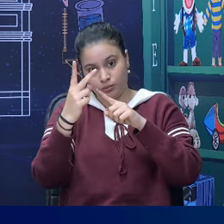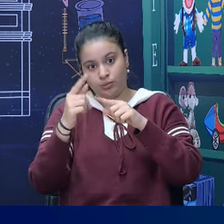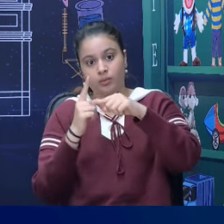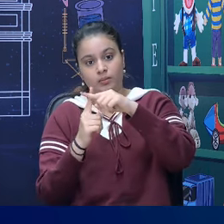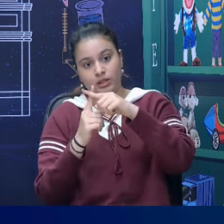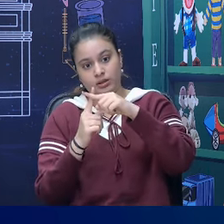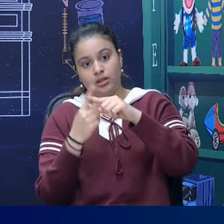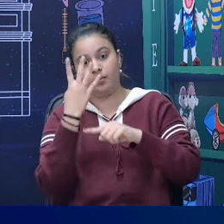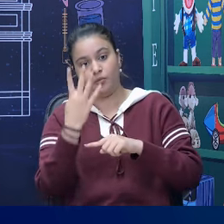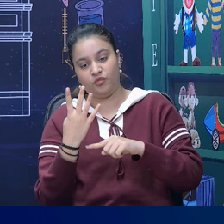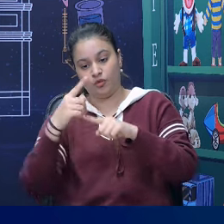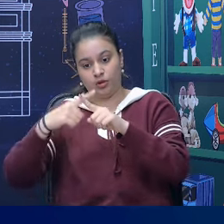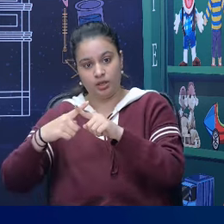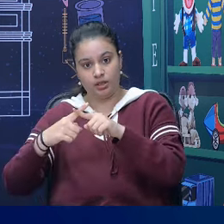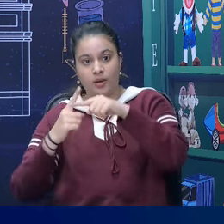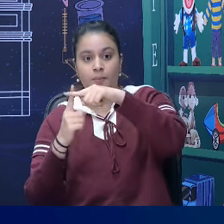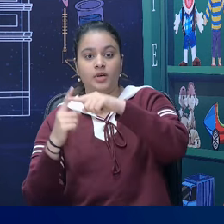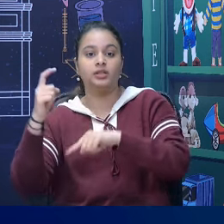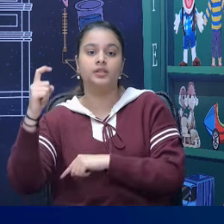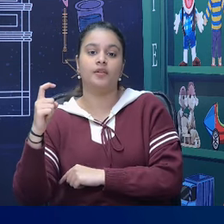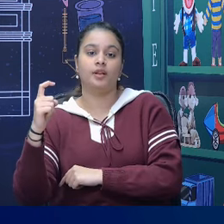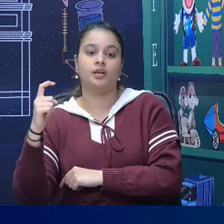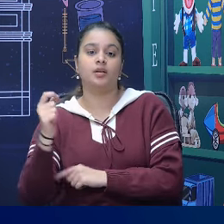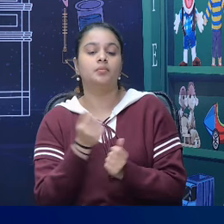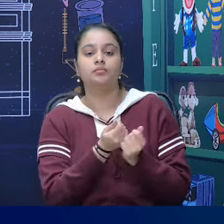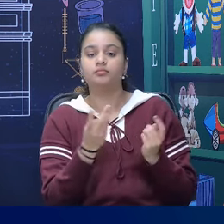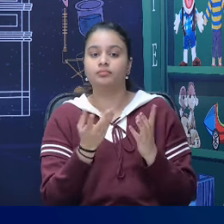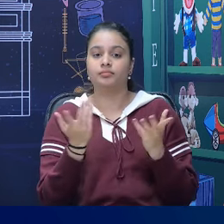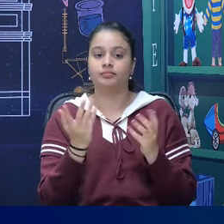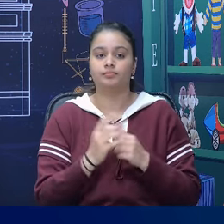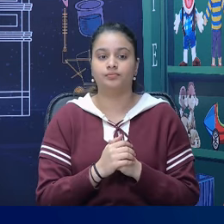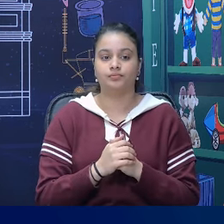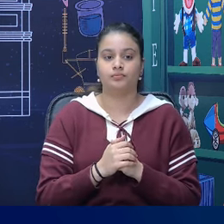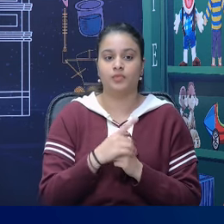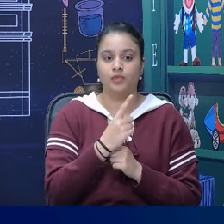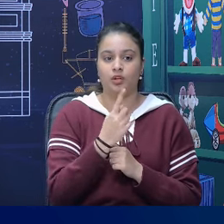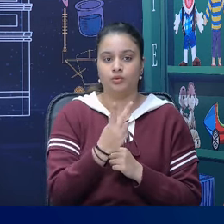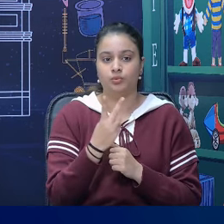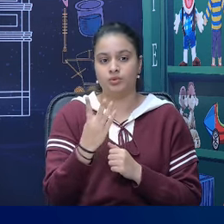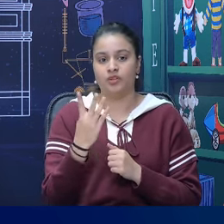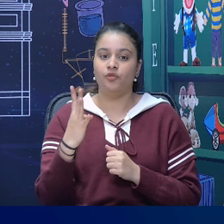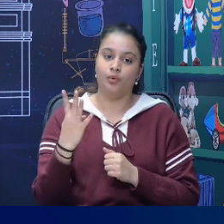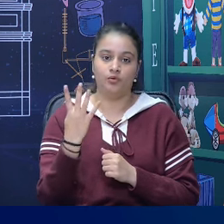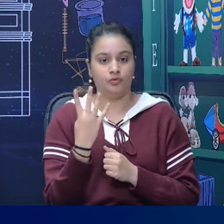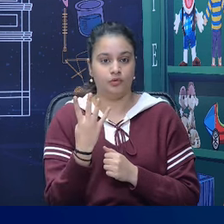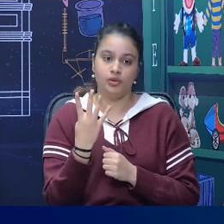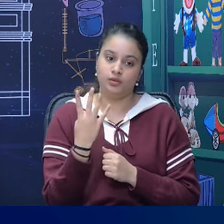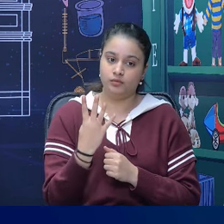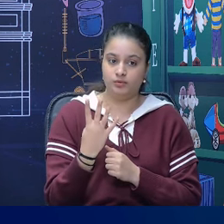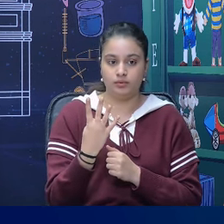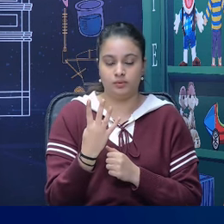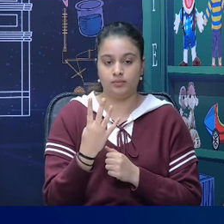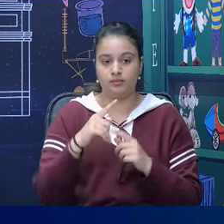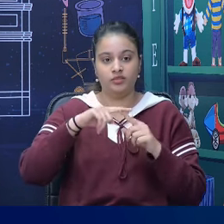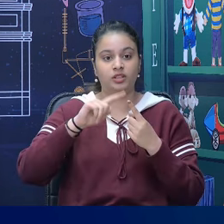+ 4x प् 7 इसमें कितनी टर्म्स है इसमें है ट 3 4 चार टर्म्स मैंने बताई फोर